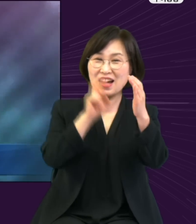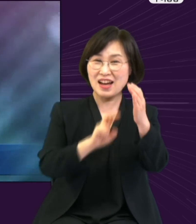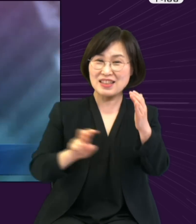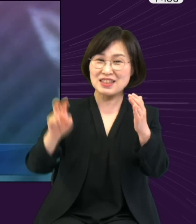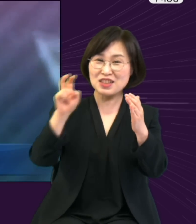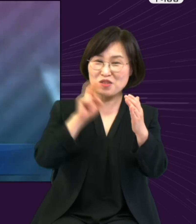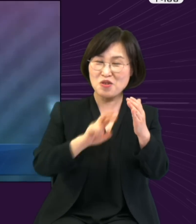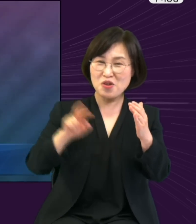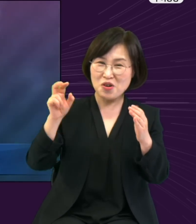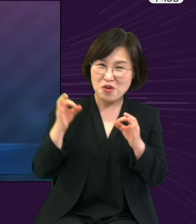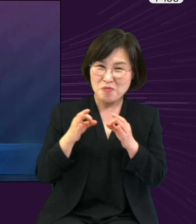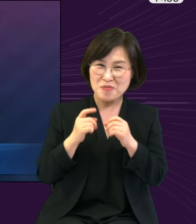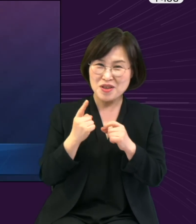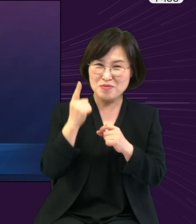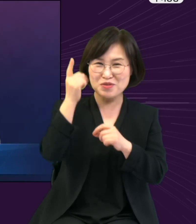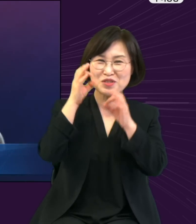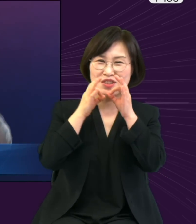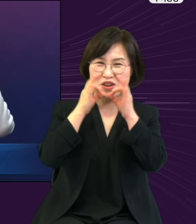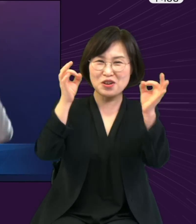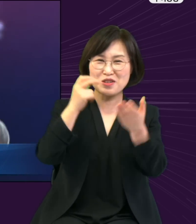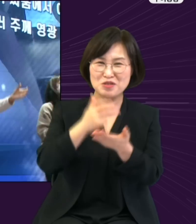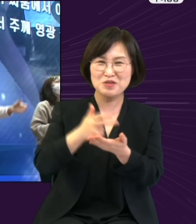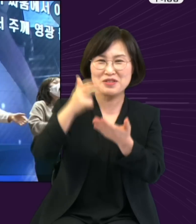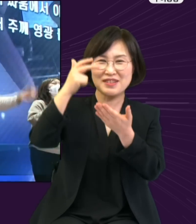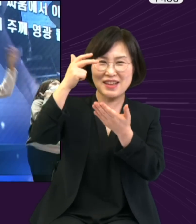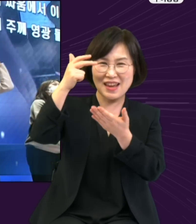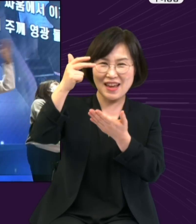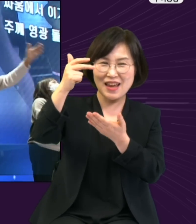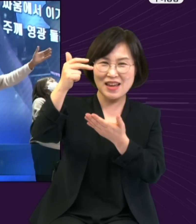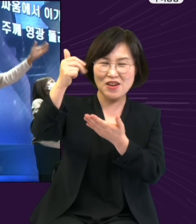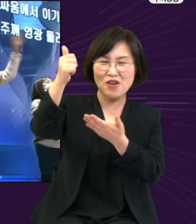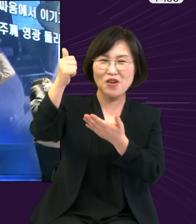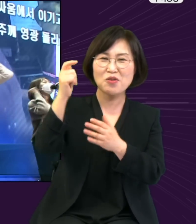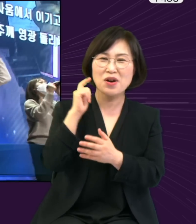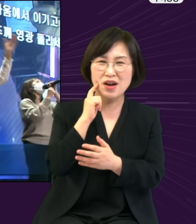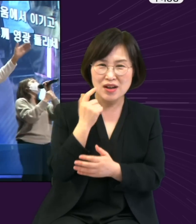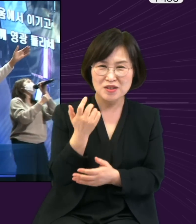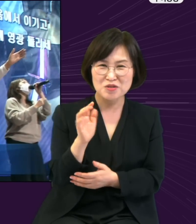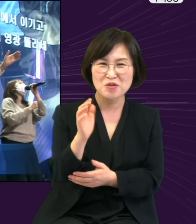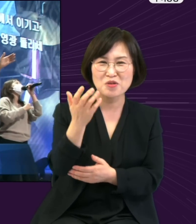승전가를 높이 불러 주께 영광